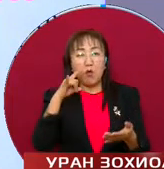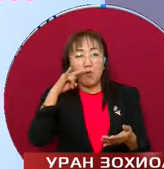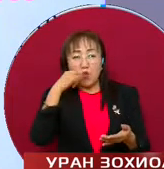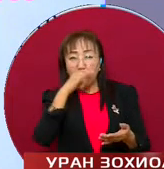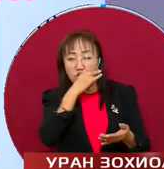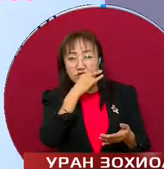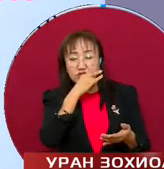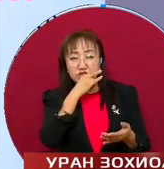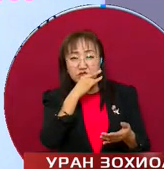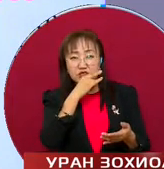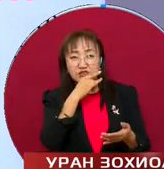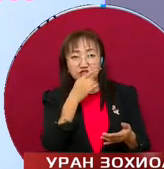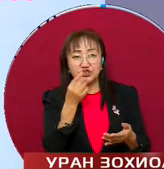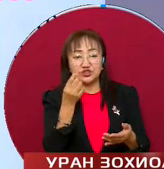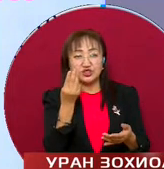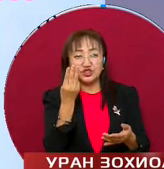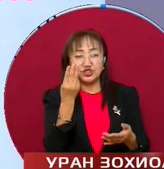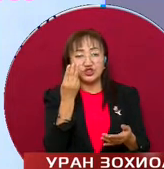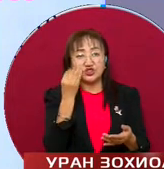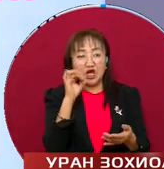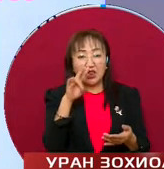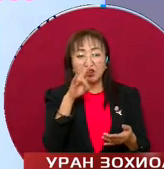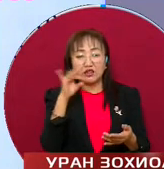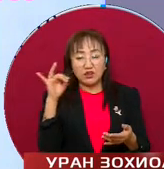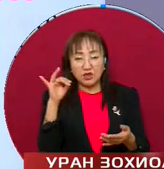адил бяцхан булаг.